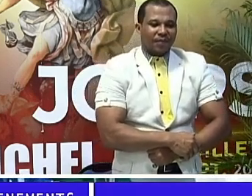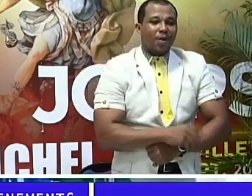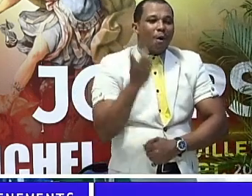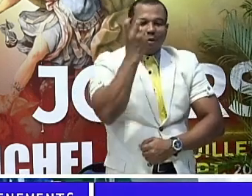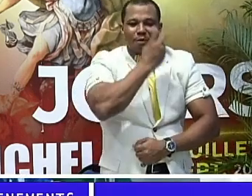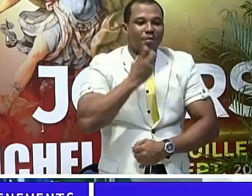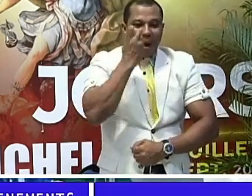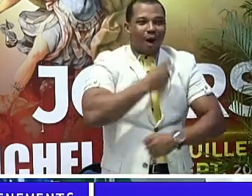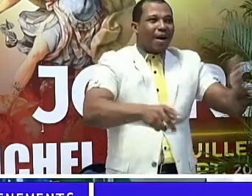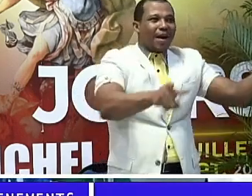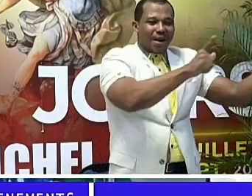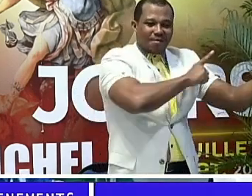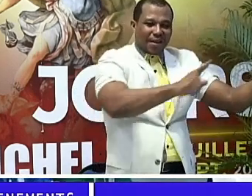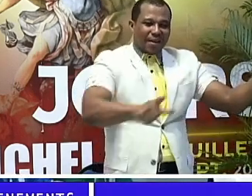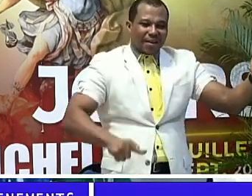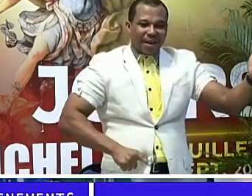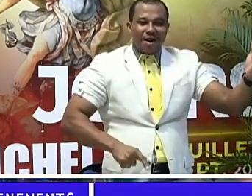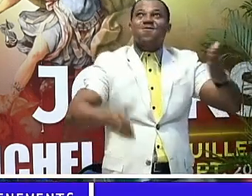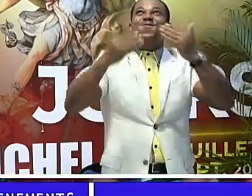Parole grand maître là.